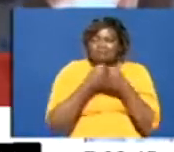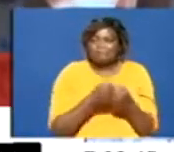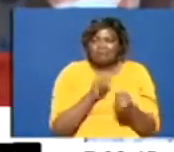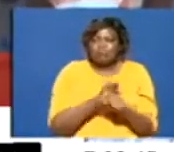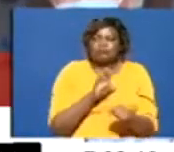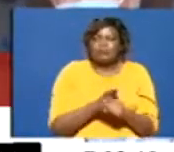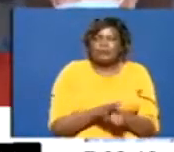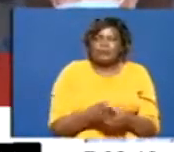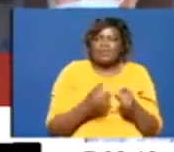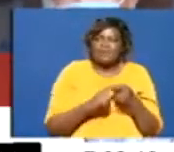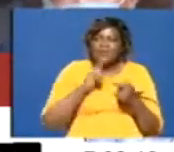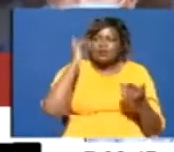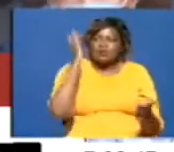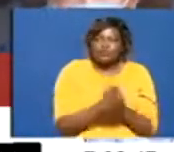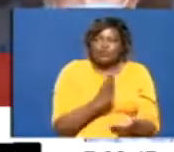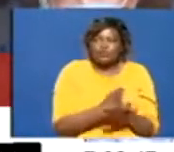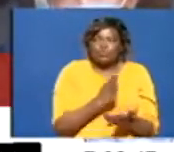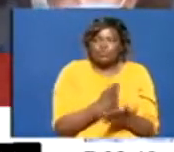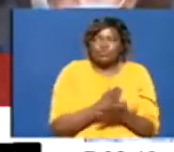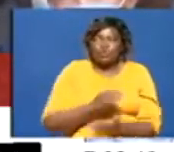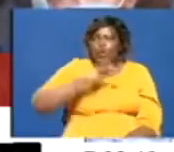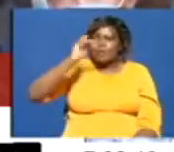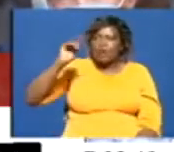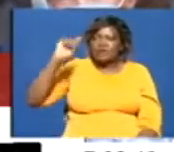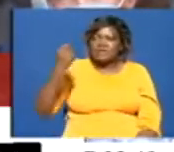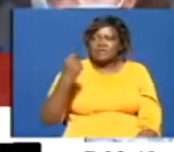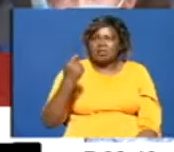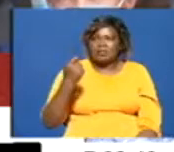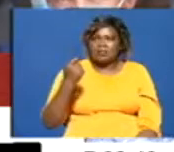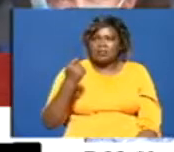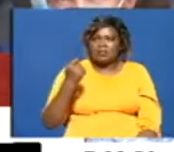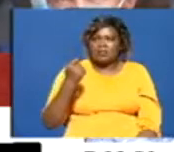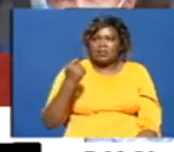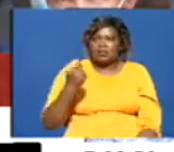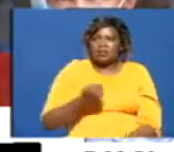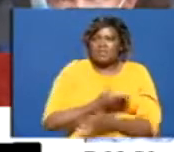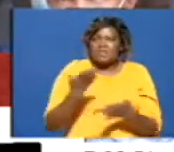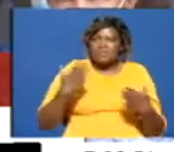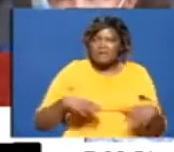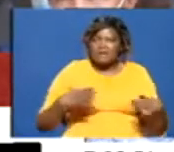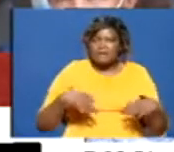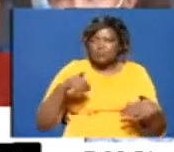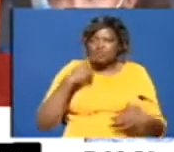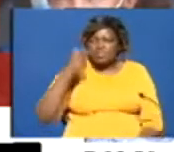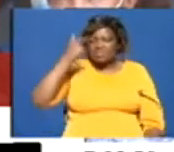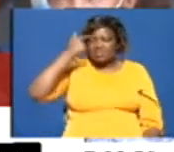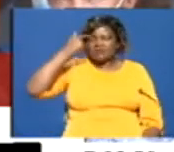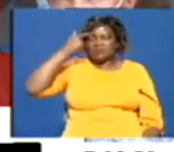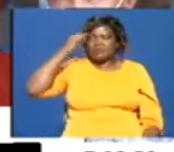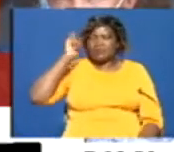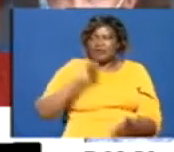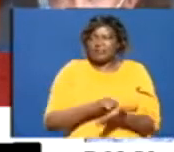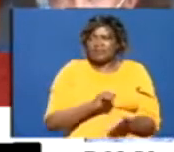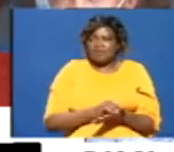Nataka kuhakikishia leo Mauti Kenya, mtu yote anafikiria ako na wewe.